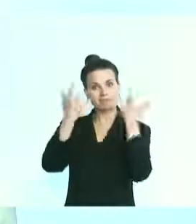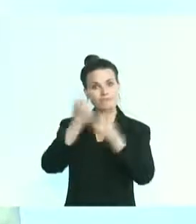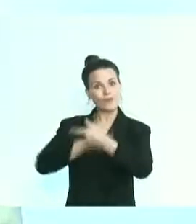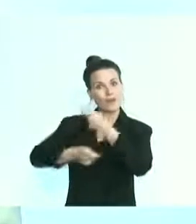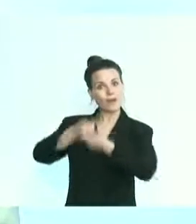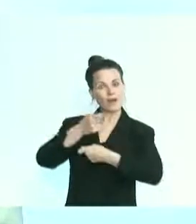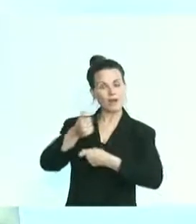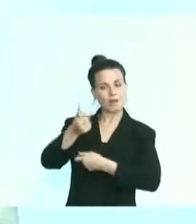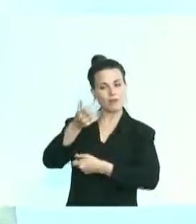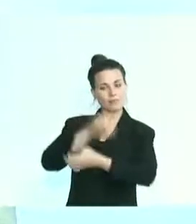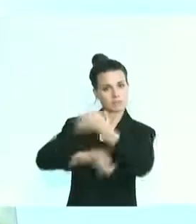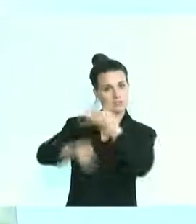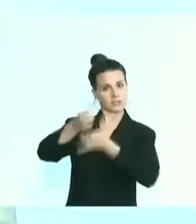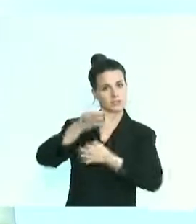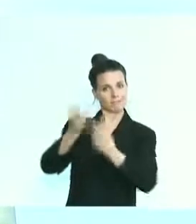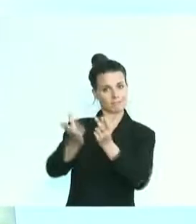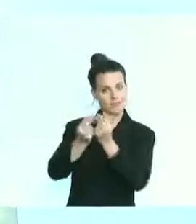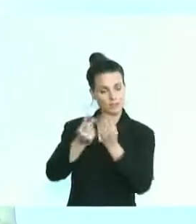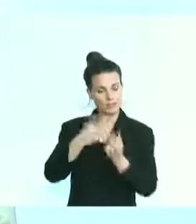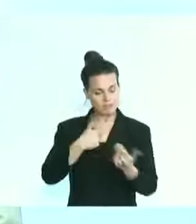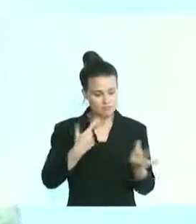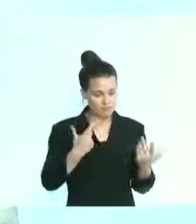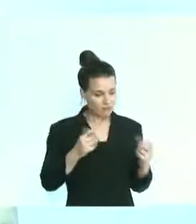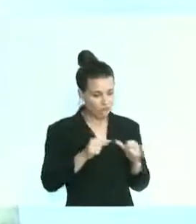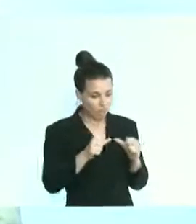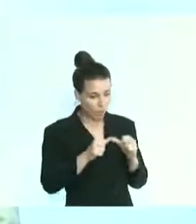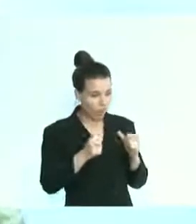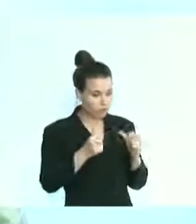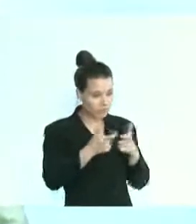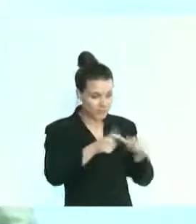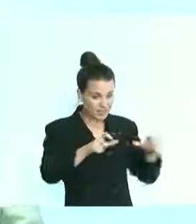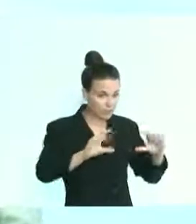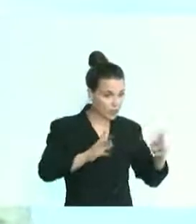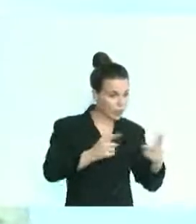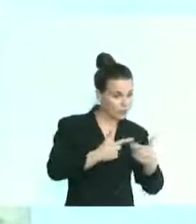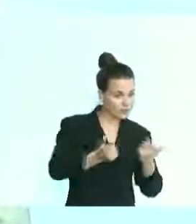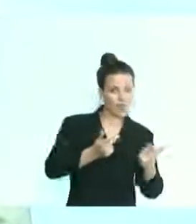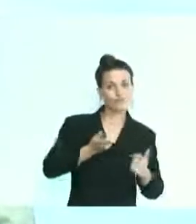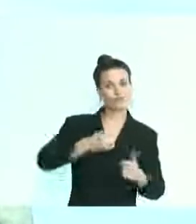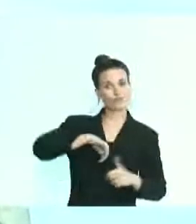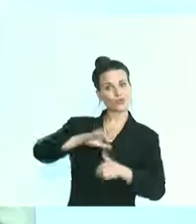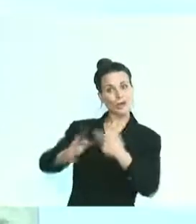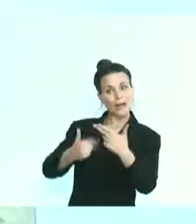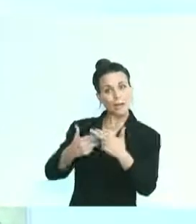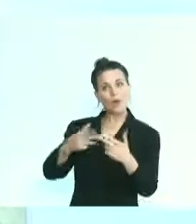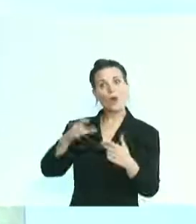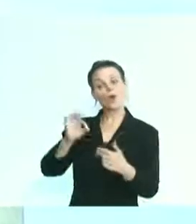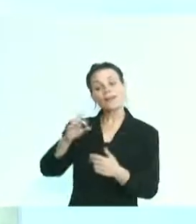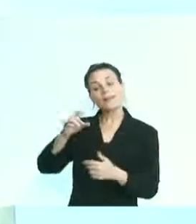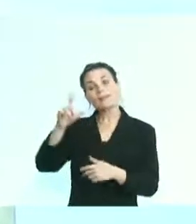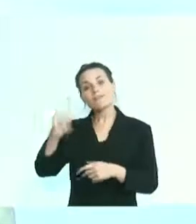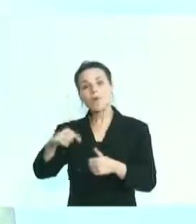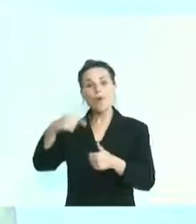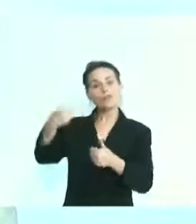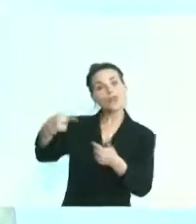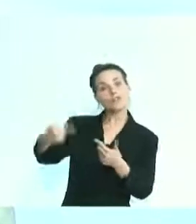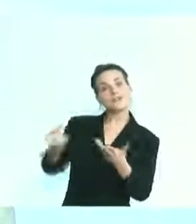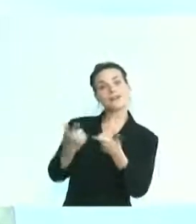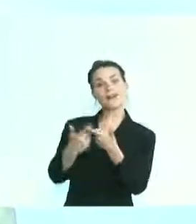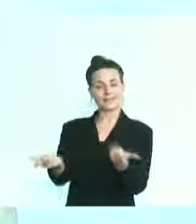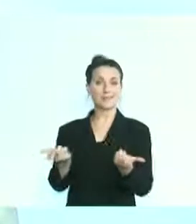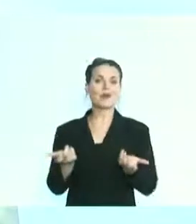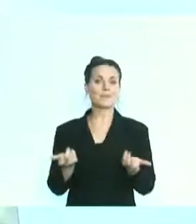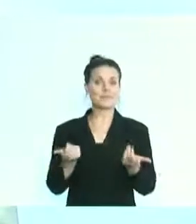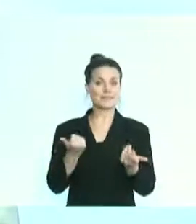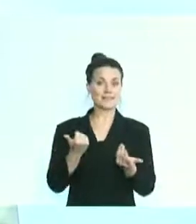ils comprenaient pas comment on devait faire et nous on leur disait oui il faut faire ça, etc. Donc en fait c'est vraiment de